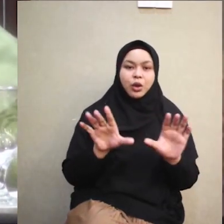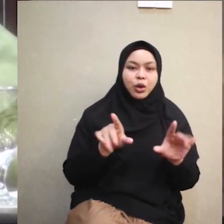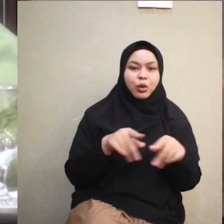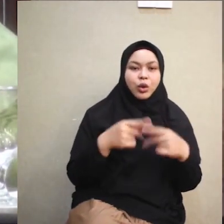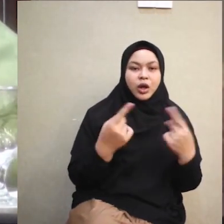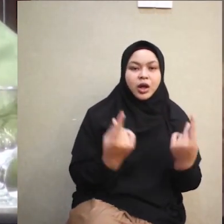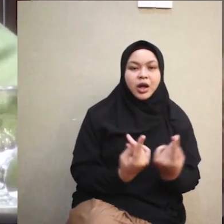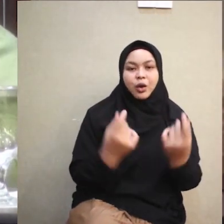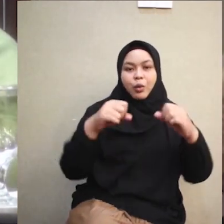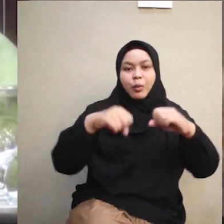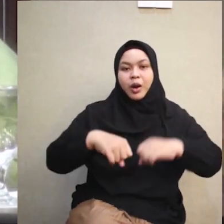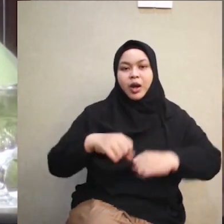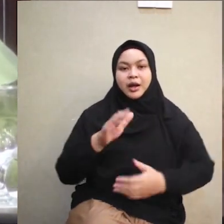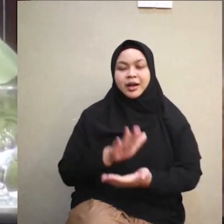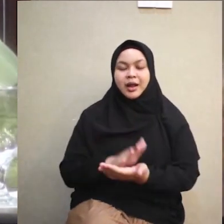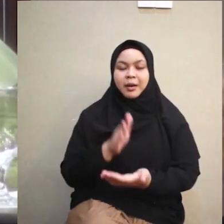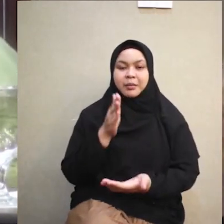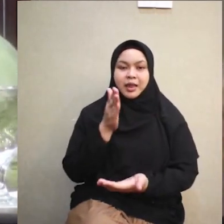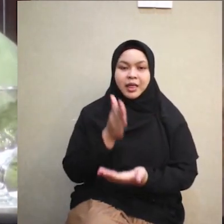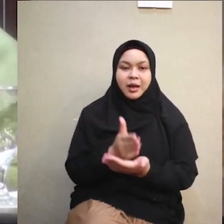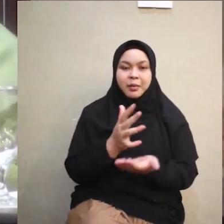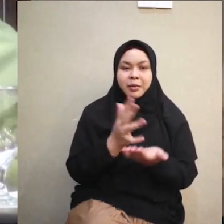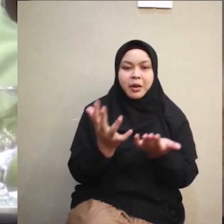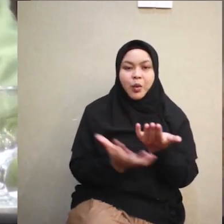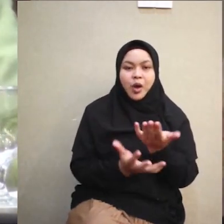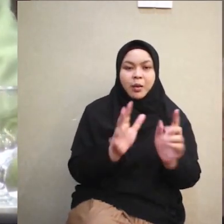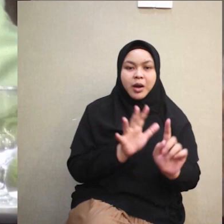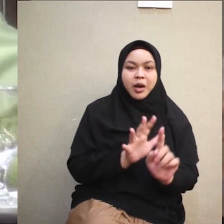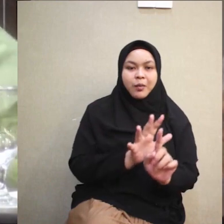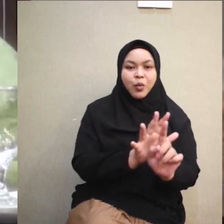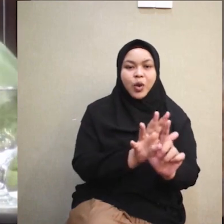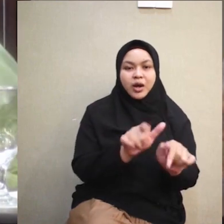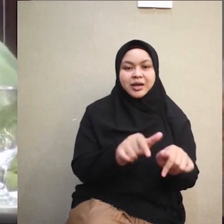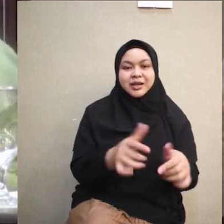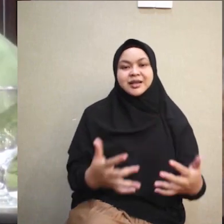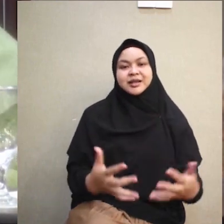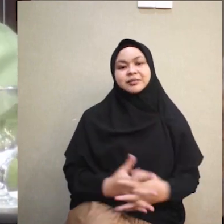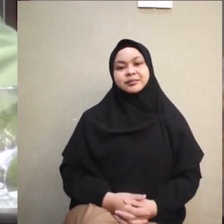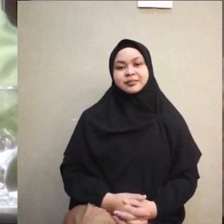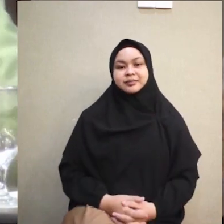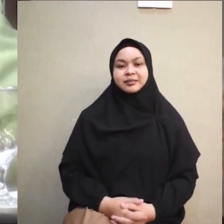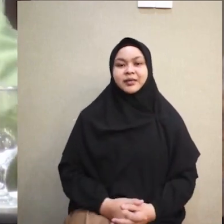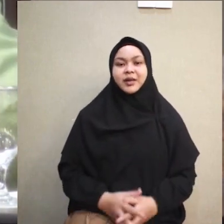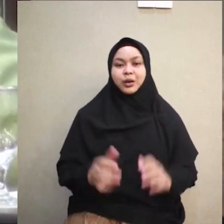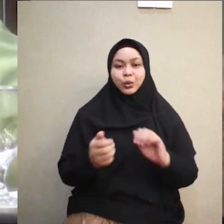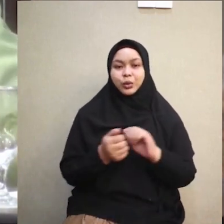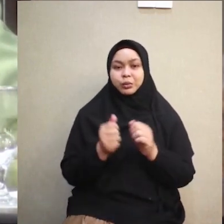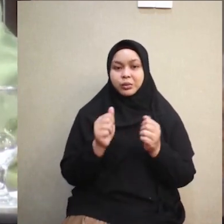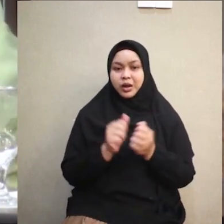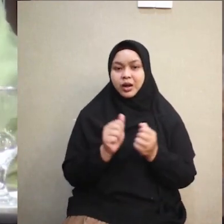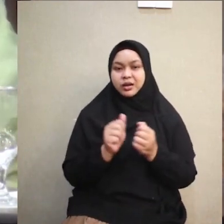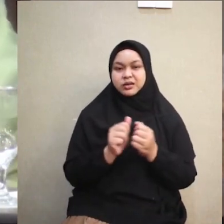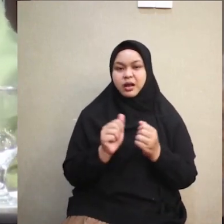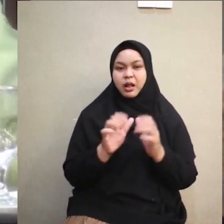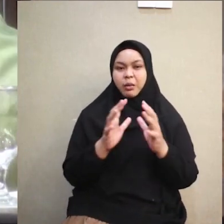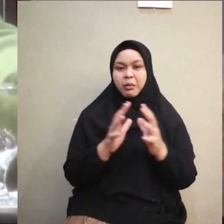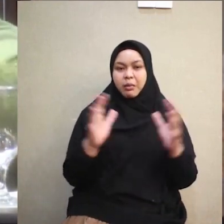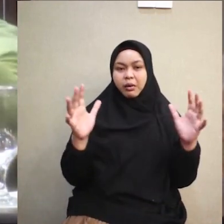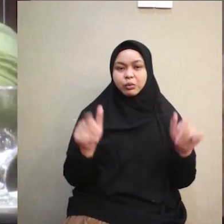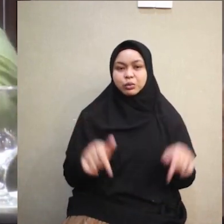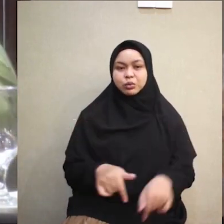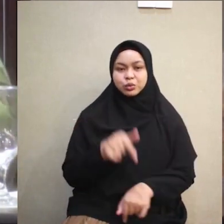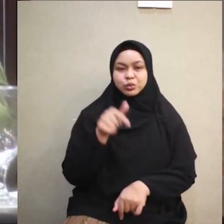ditetapkan di bawah Pengampuan ini udah problem yang berkali lipat itu bahkan